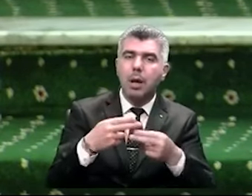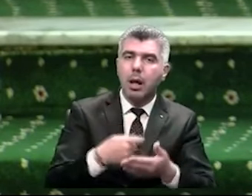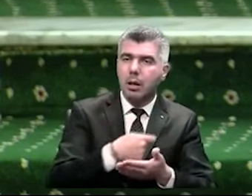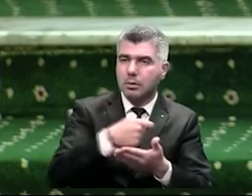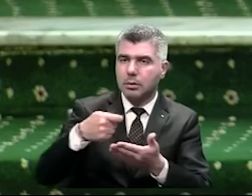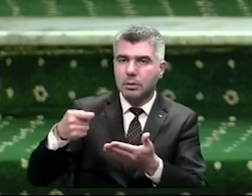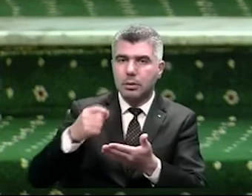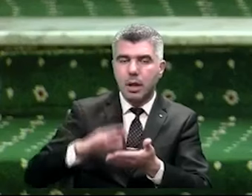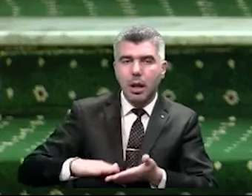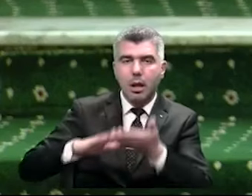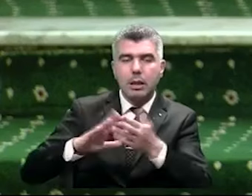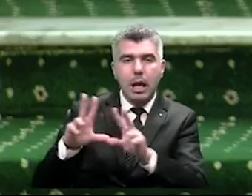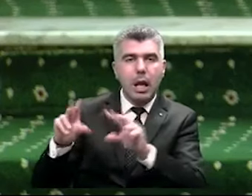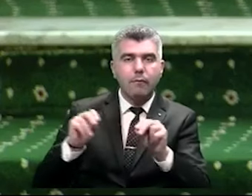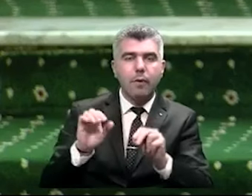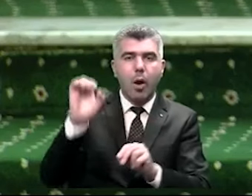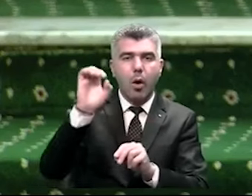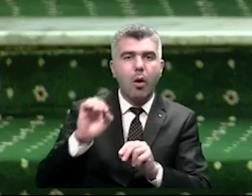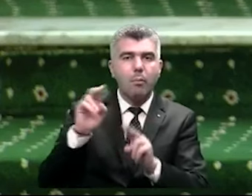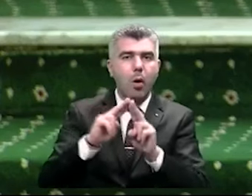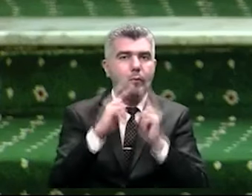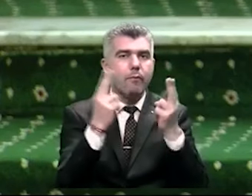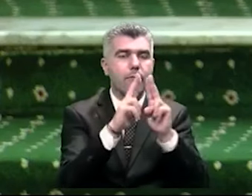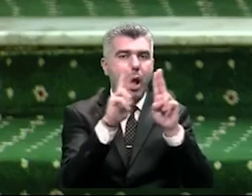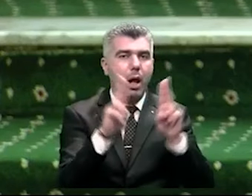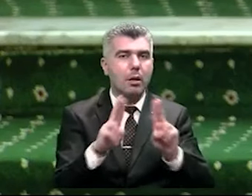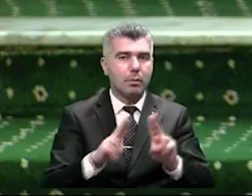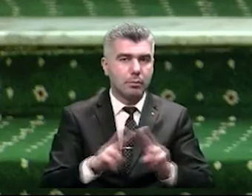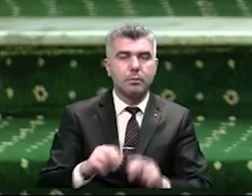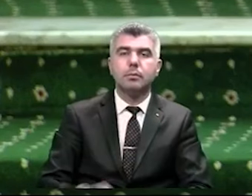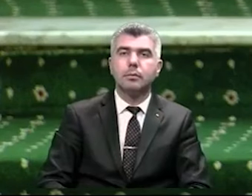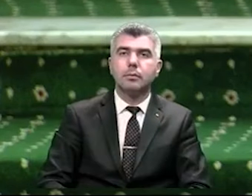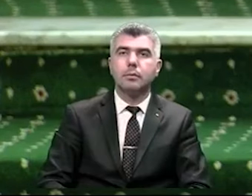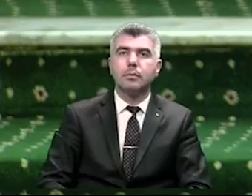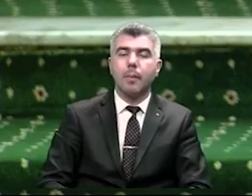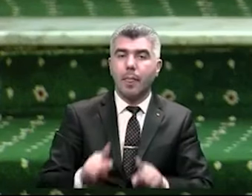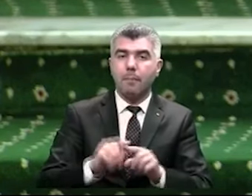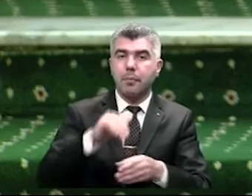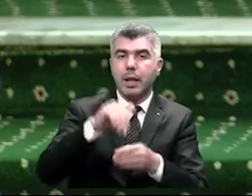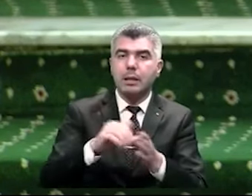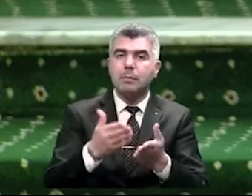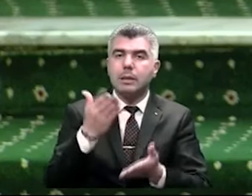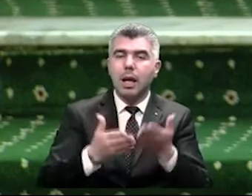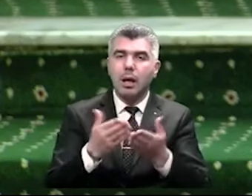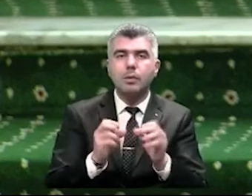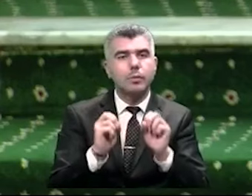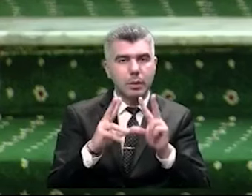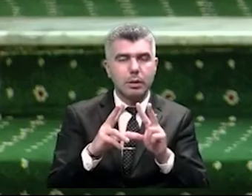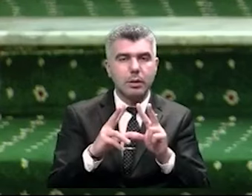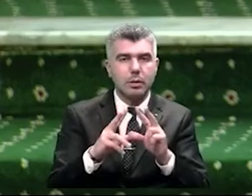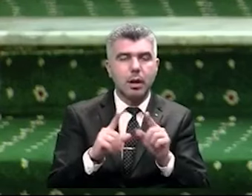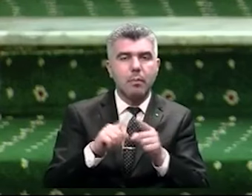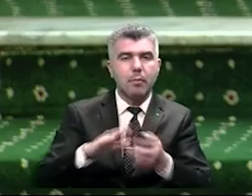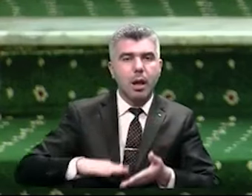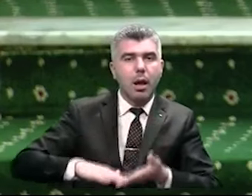وجعلها في مستوى نظراتها الاجنبيه السيد الوزير المحترم اننا في الفريق الاستقلال دائما مع كل تنظيم يرمي الى